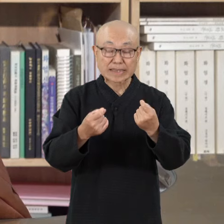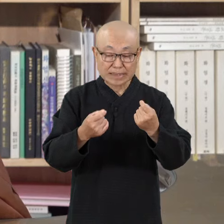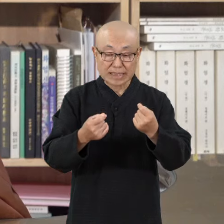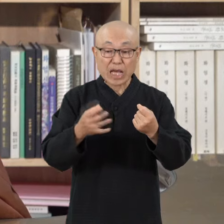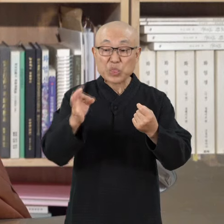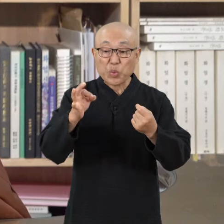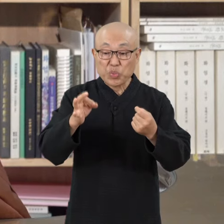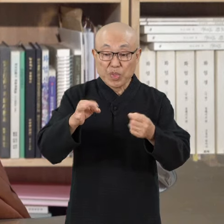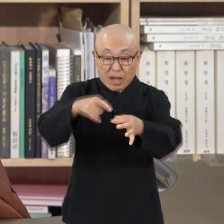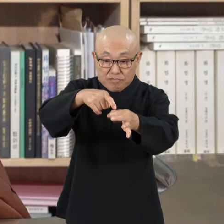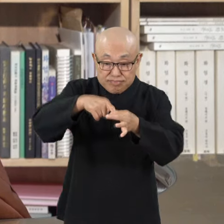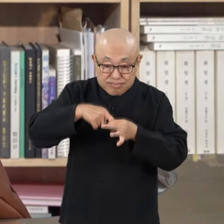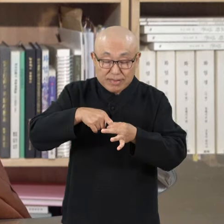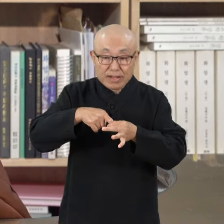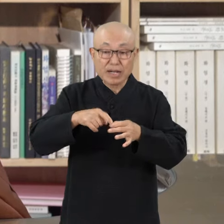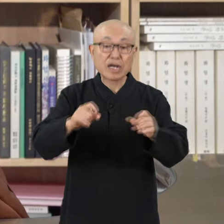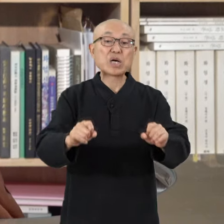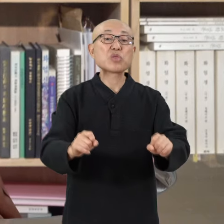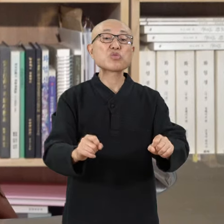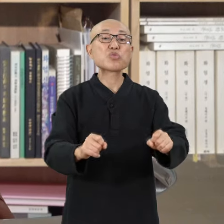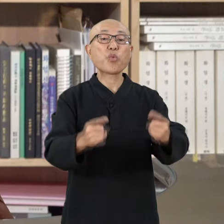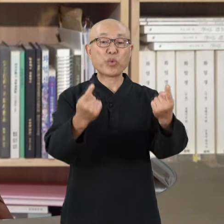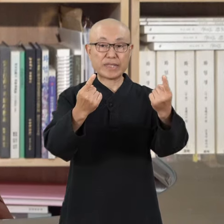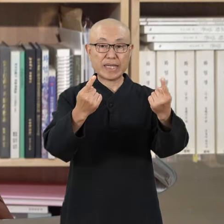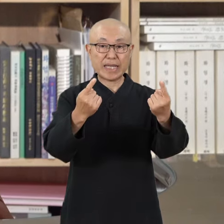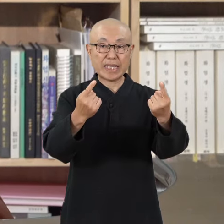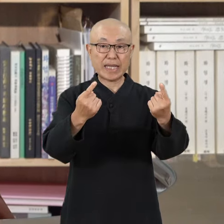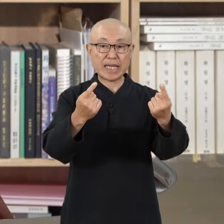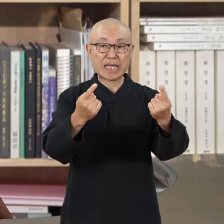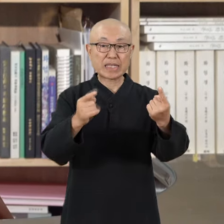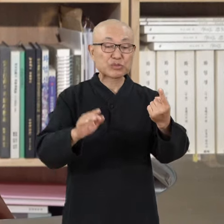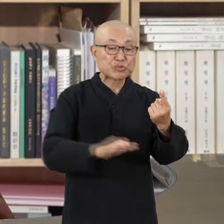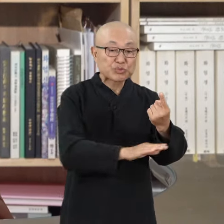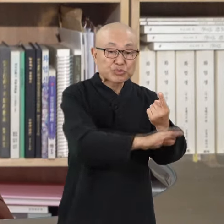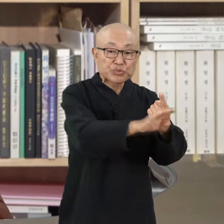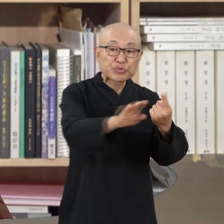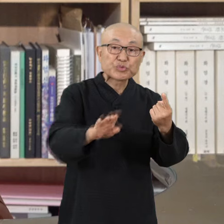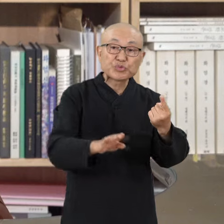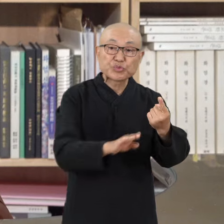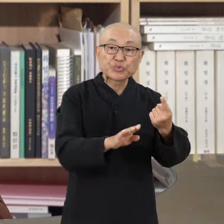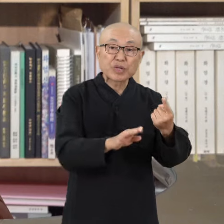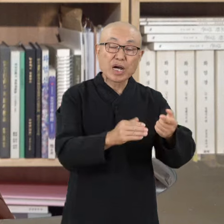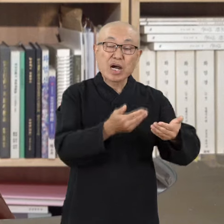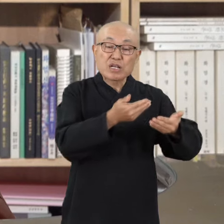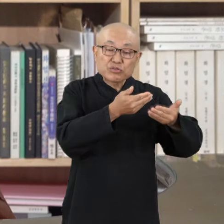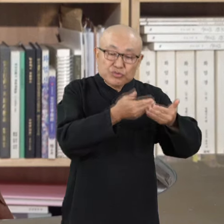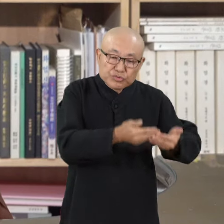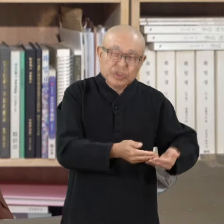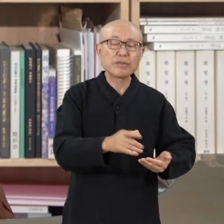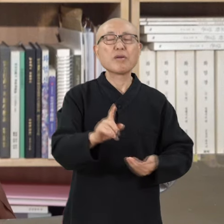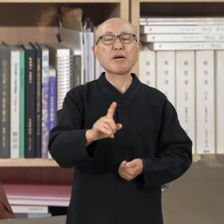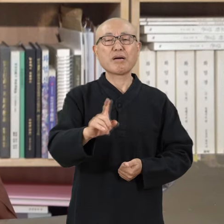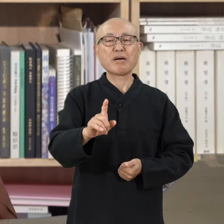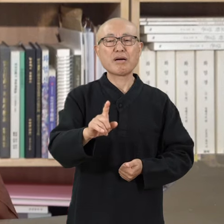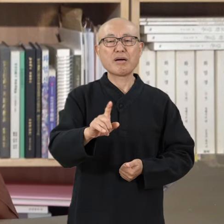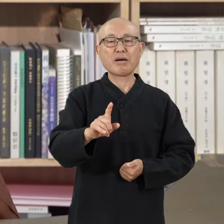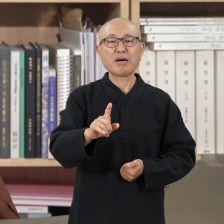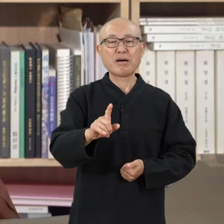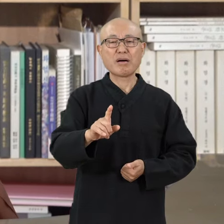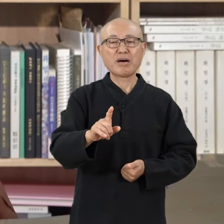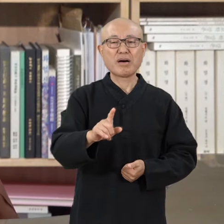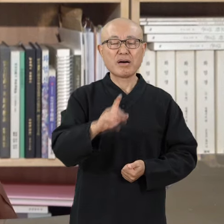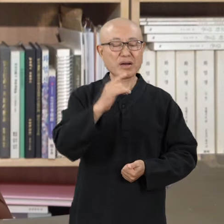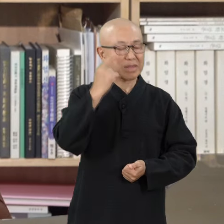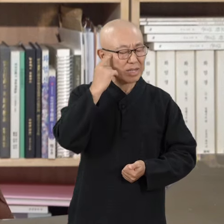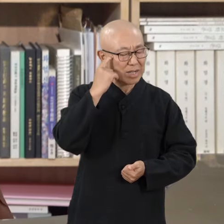재물과 동시에 영원한 재물 영원한 그 보배는 무엇일까 한번 이